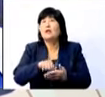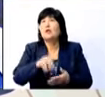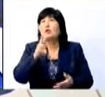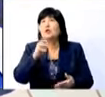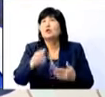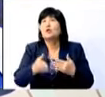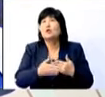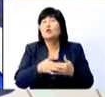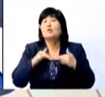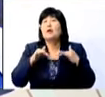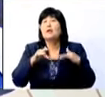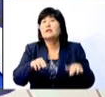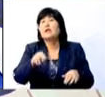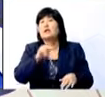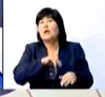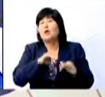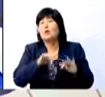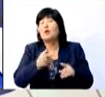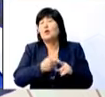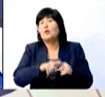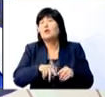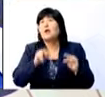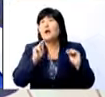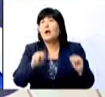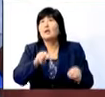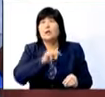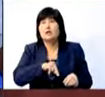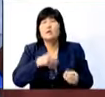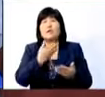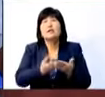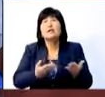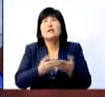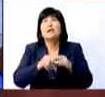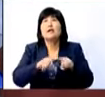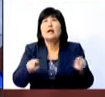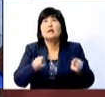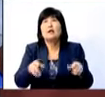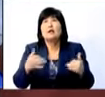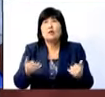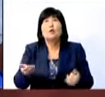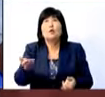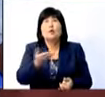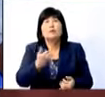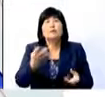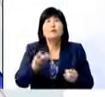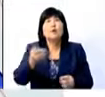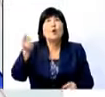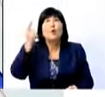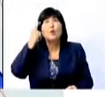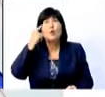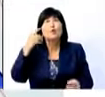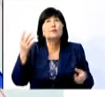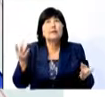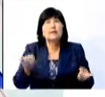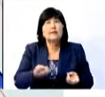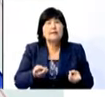300-ге жуық іс-шара ұйымдастырылып, онда адал еңбек насихатталды. Біздегі мына мәселе жөнінде